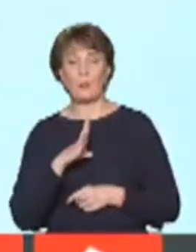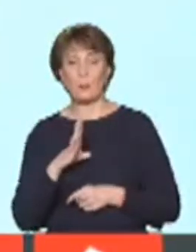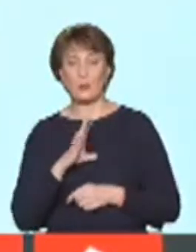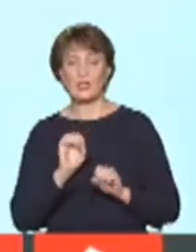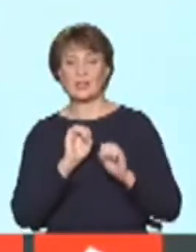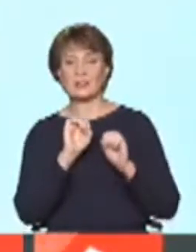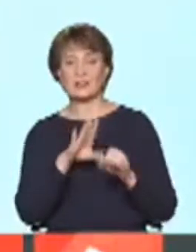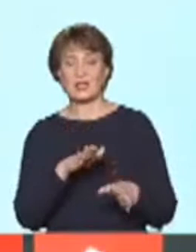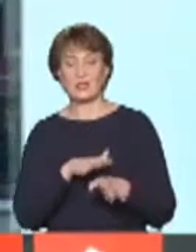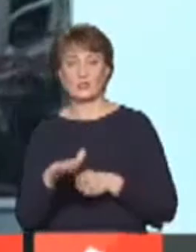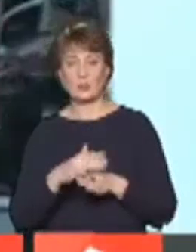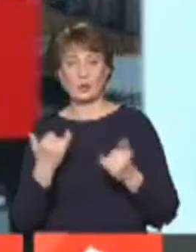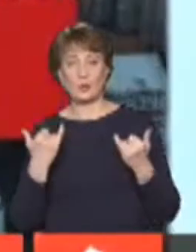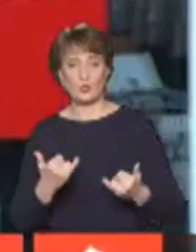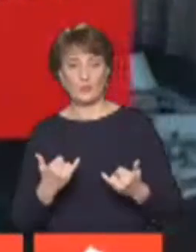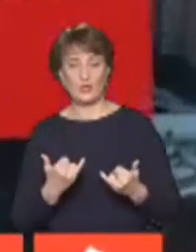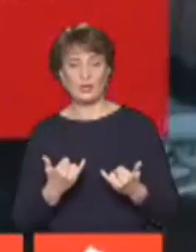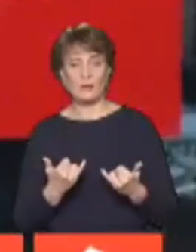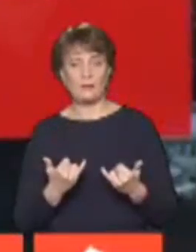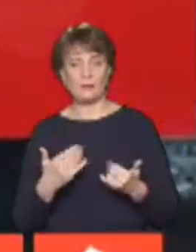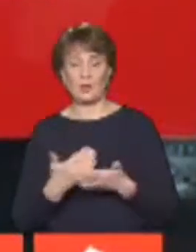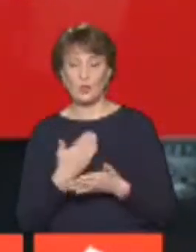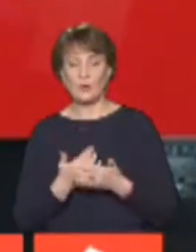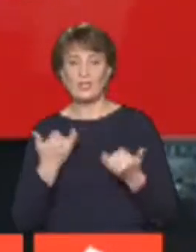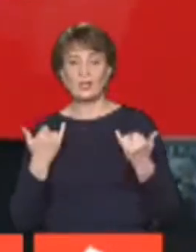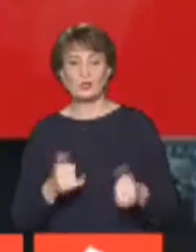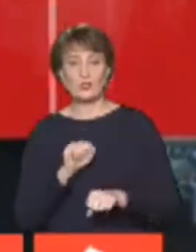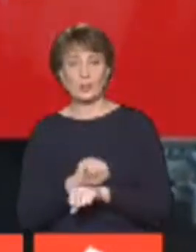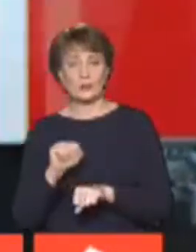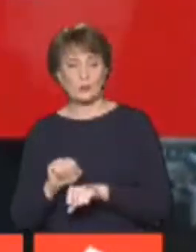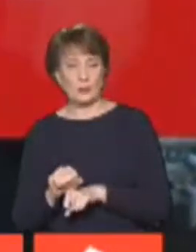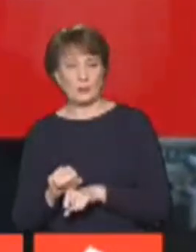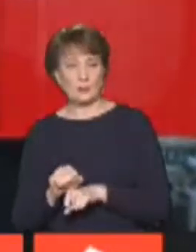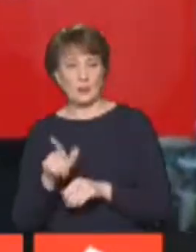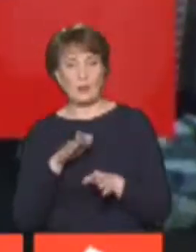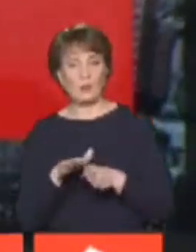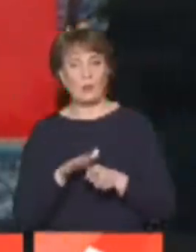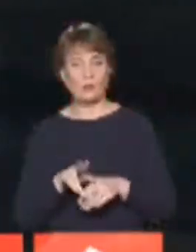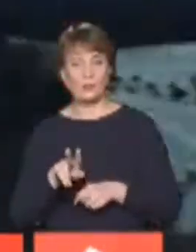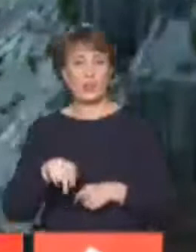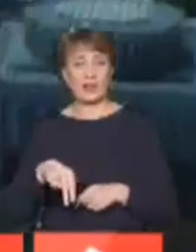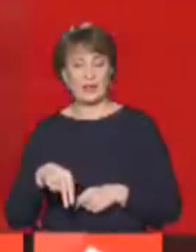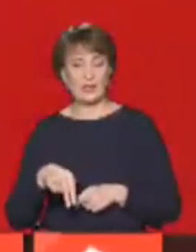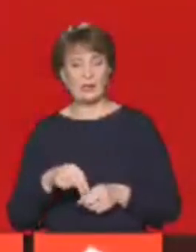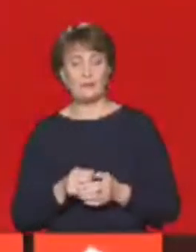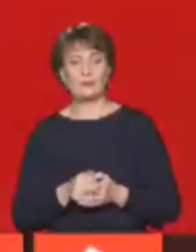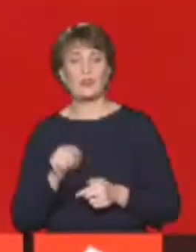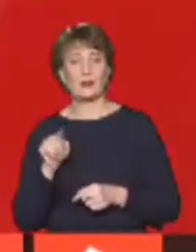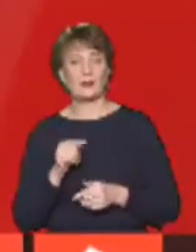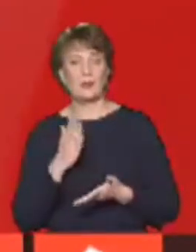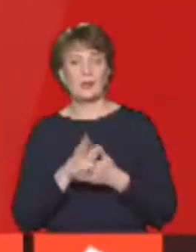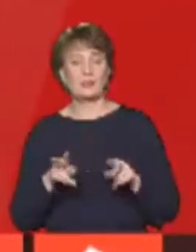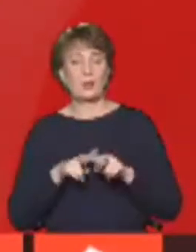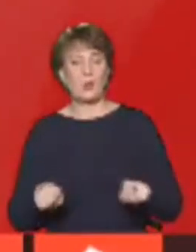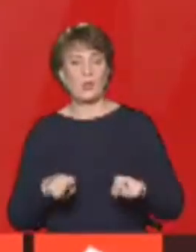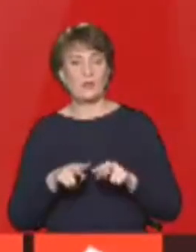в експлуатацію новітні сучасні зупинки там на станціях Зодчих і оця повністю лінія. Там навіть є